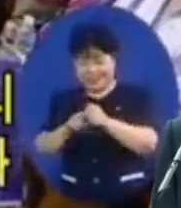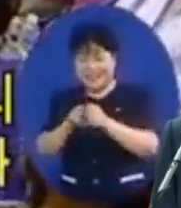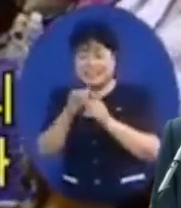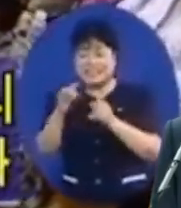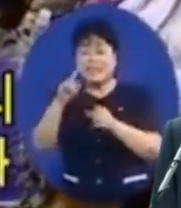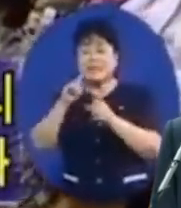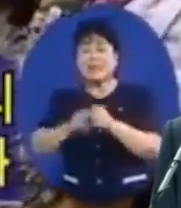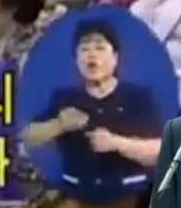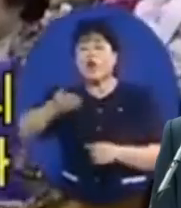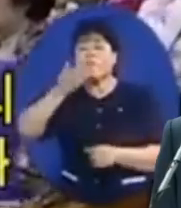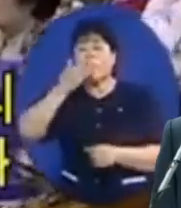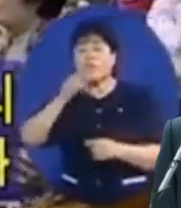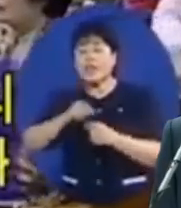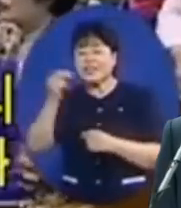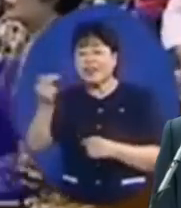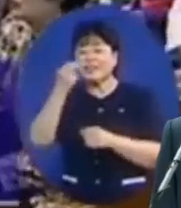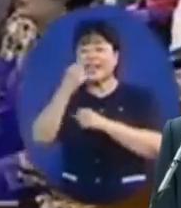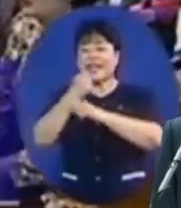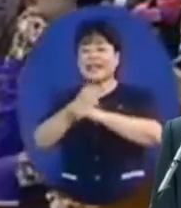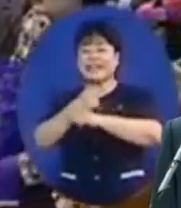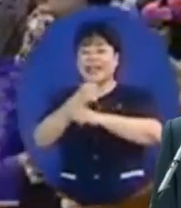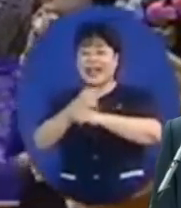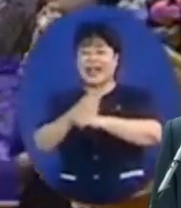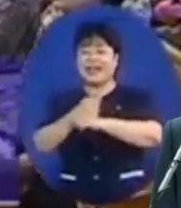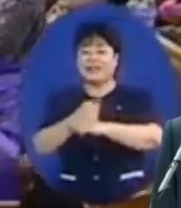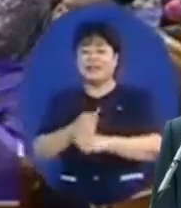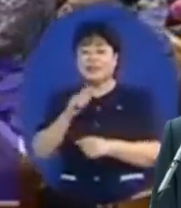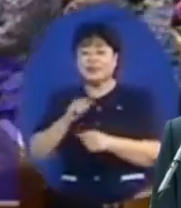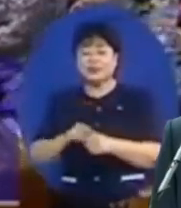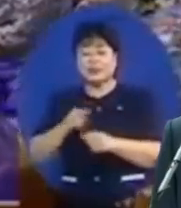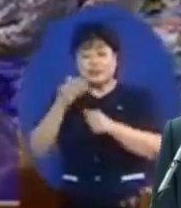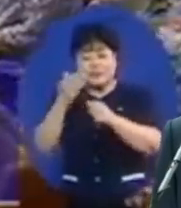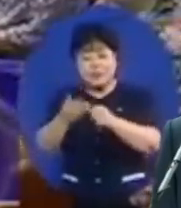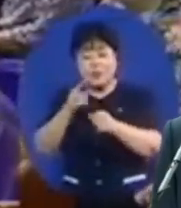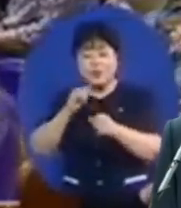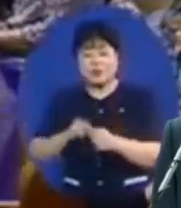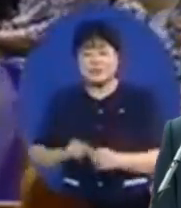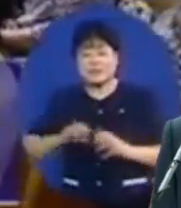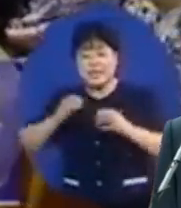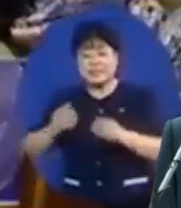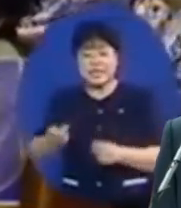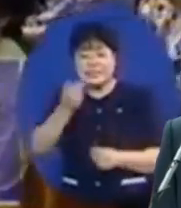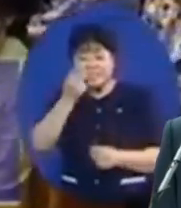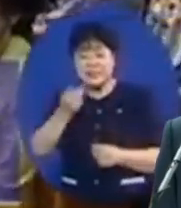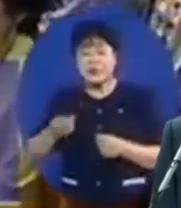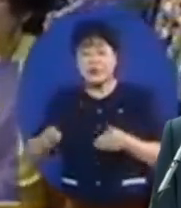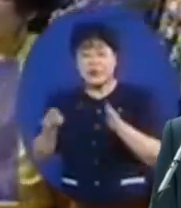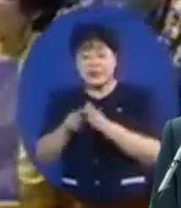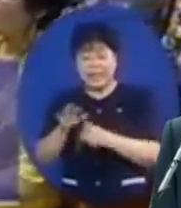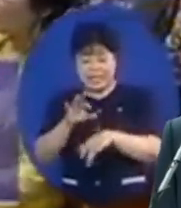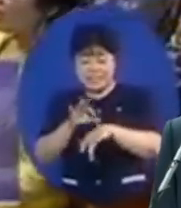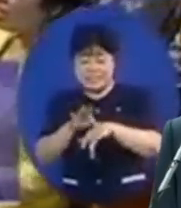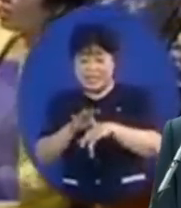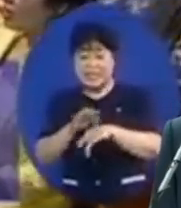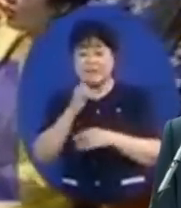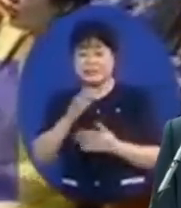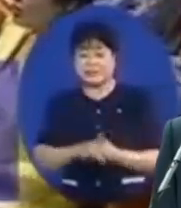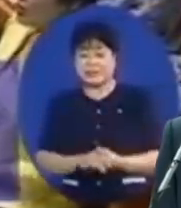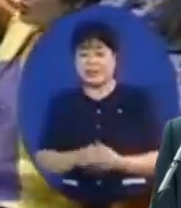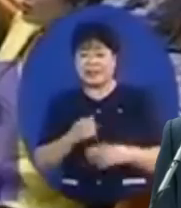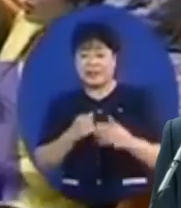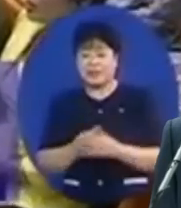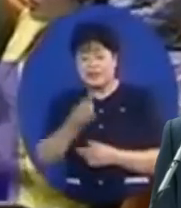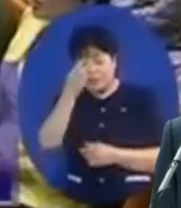떡이니 사람이 떡을 먹으면 영생하리라. 내가 줄 떡은 곧 세상의 생명을 위한 내 살이니라 하니라.